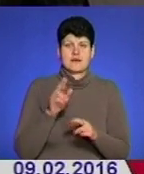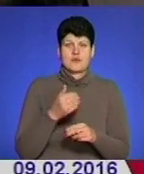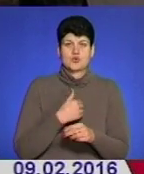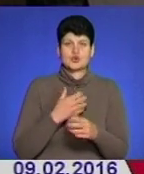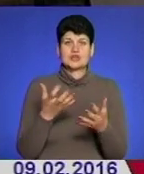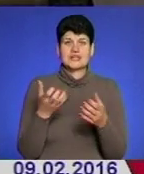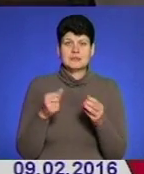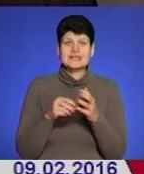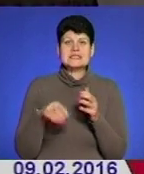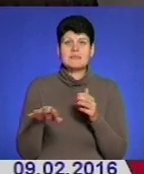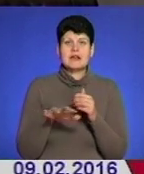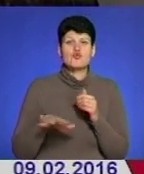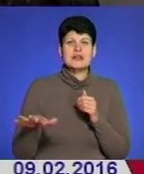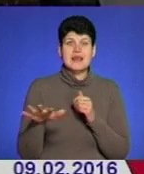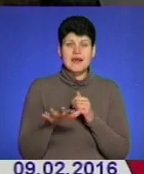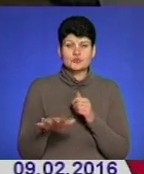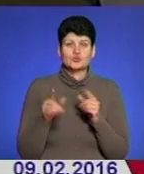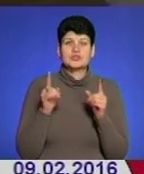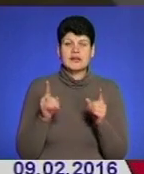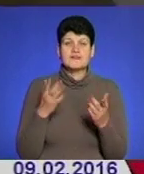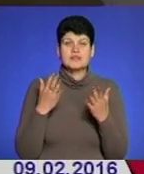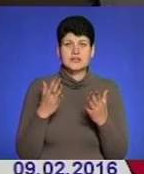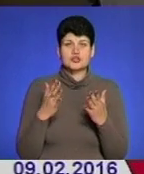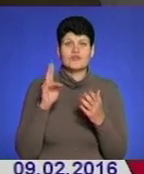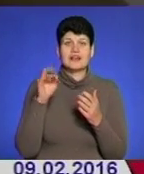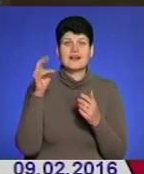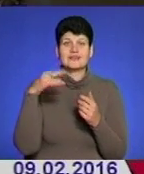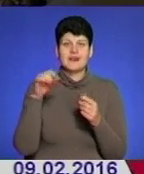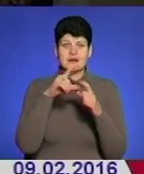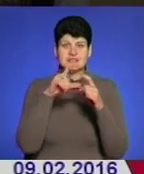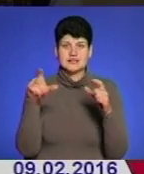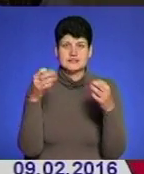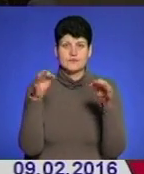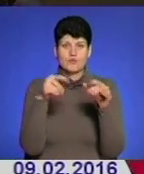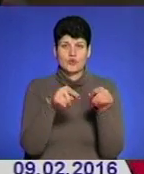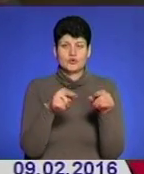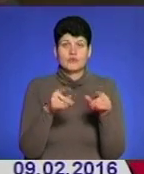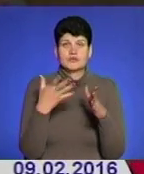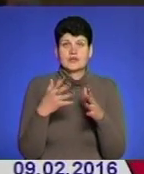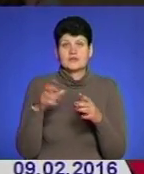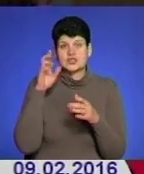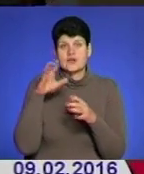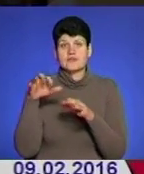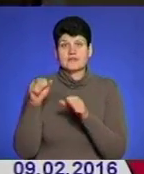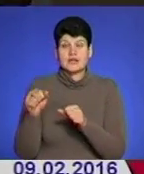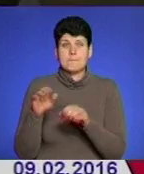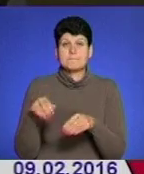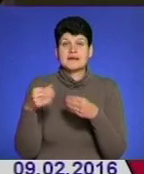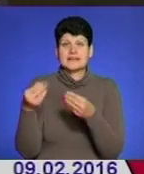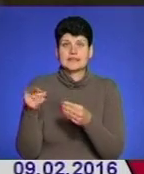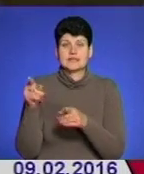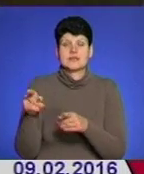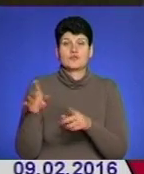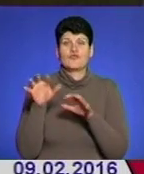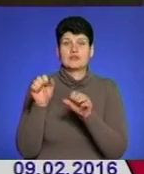отримати земельну ділянку, навіть якщо вона в держкадастрі вільна, нічого немає, вона в державній власності, от передати її власність